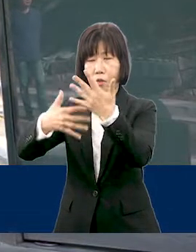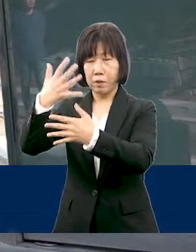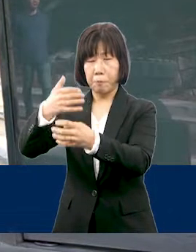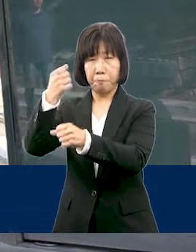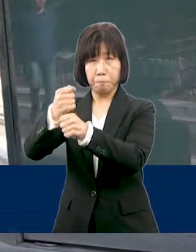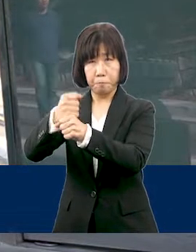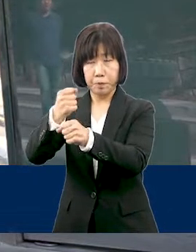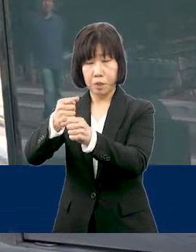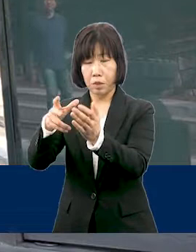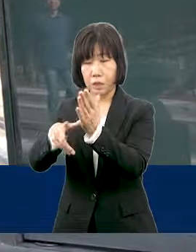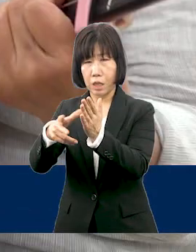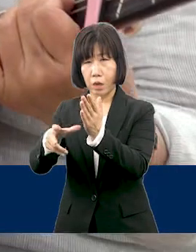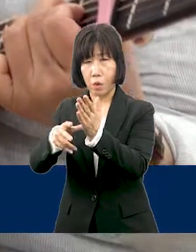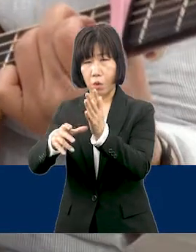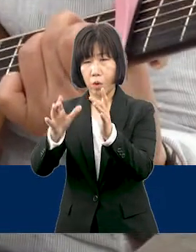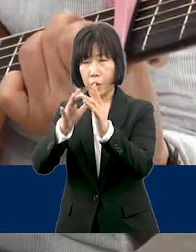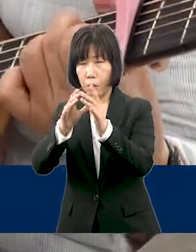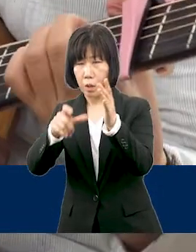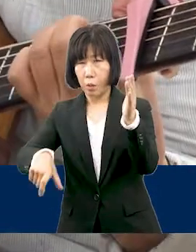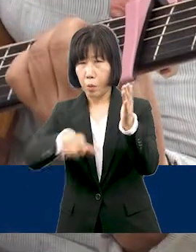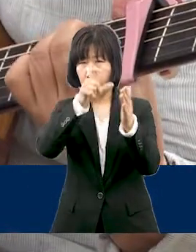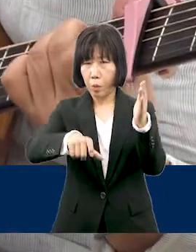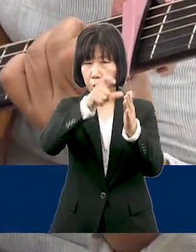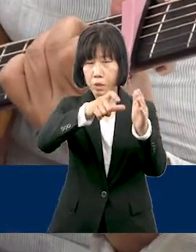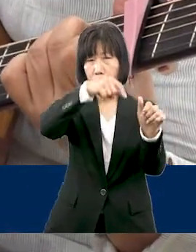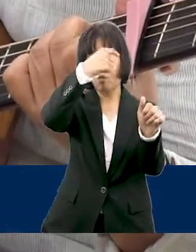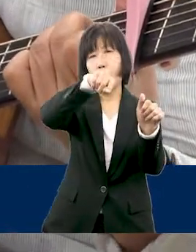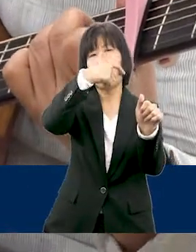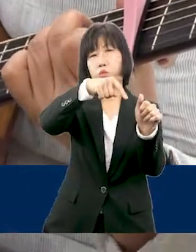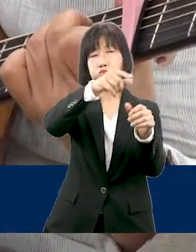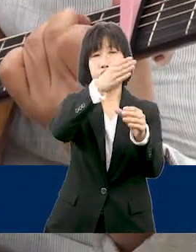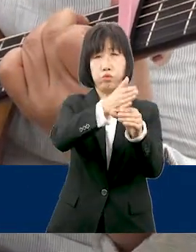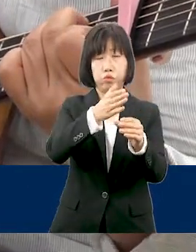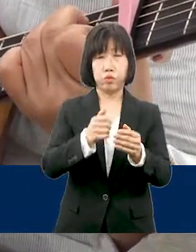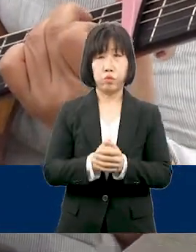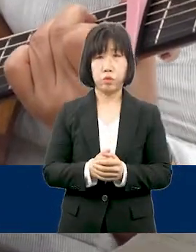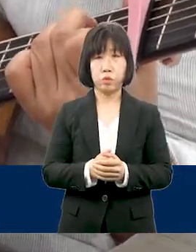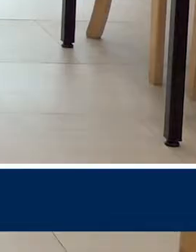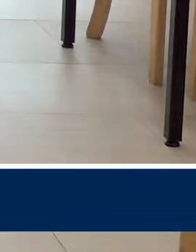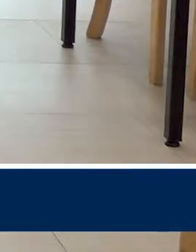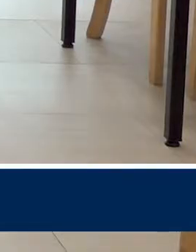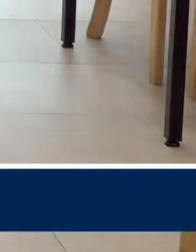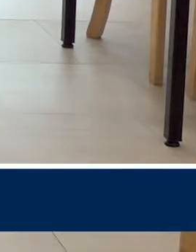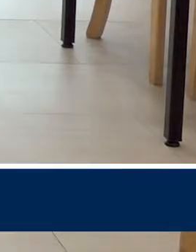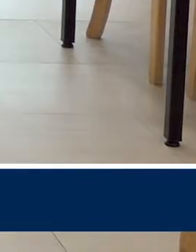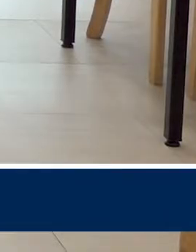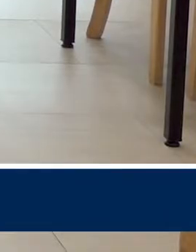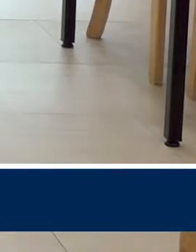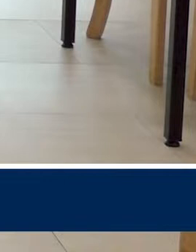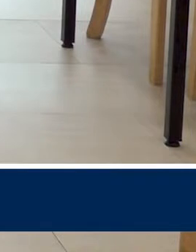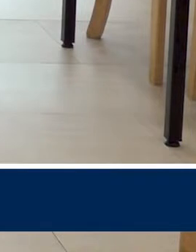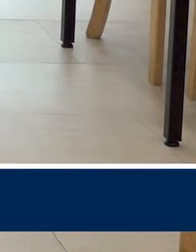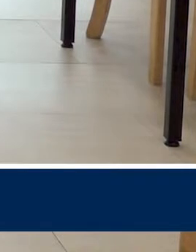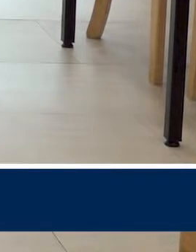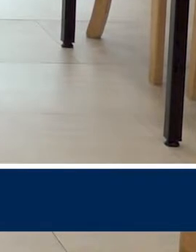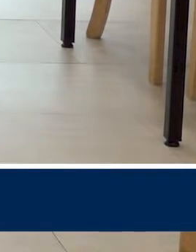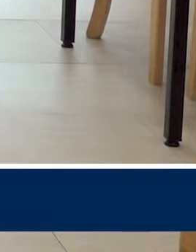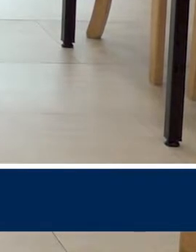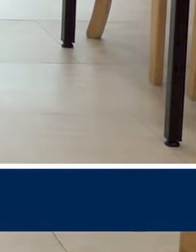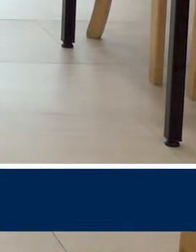영상을 제작해 자료와 함께 수강생들과 수업을 이어가고 있습니다 코로나 때문에 그